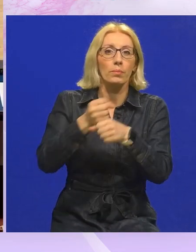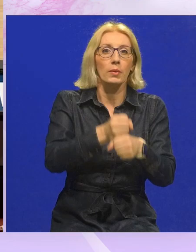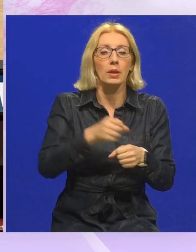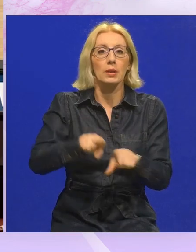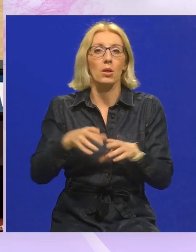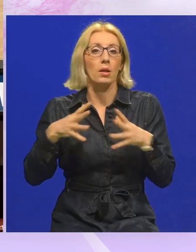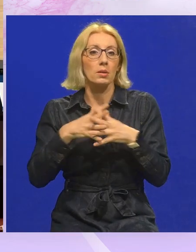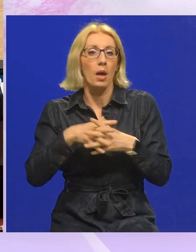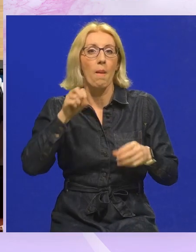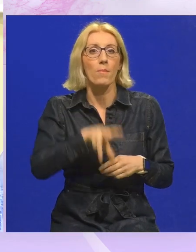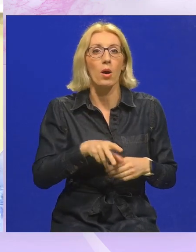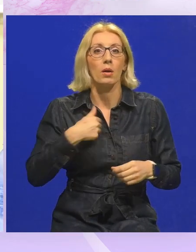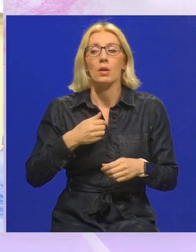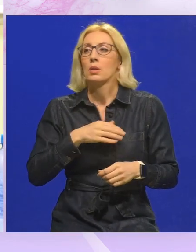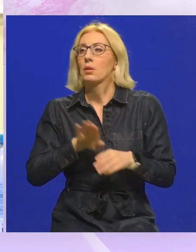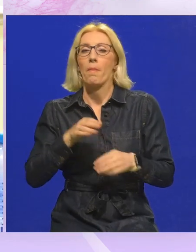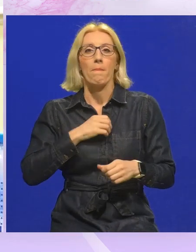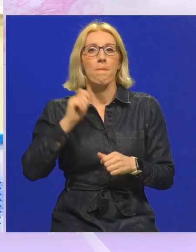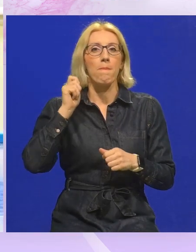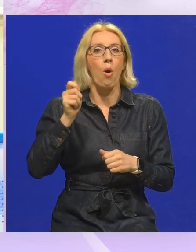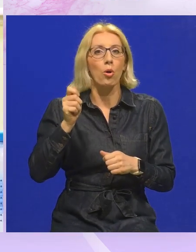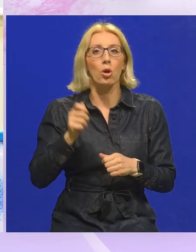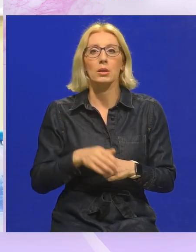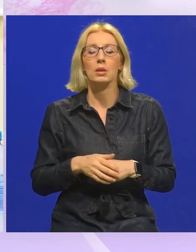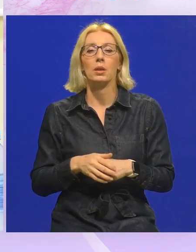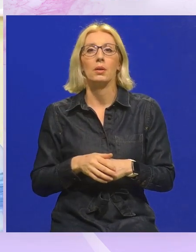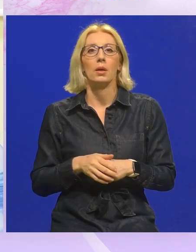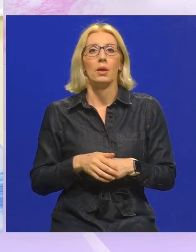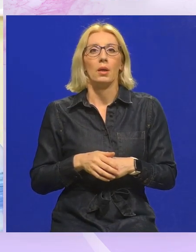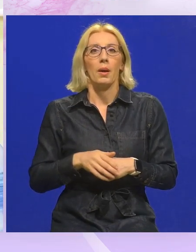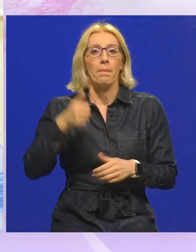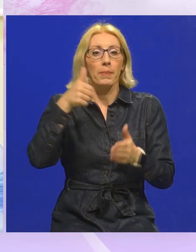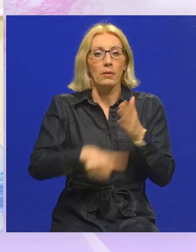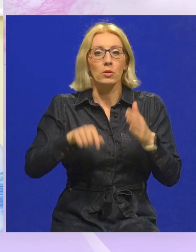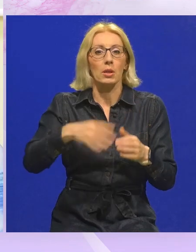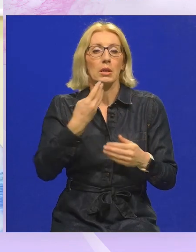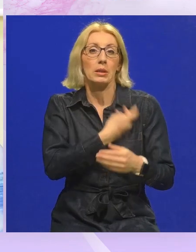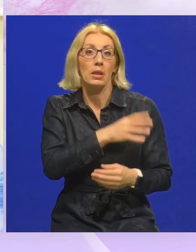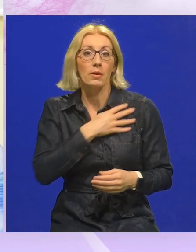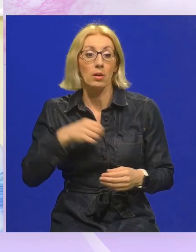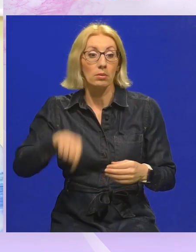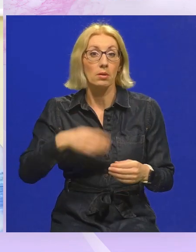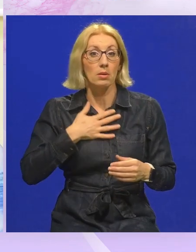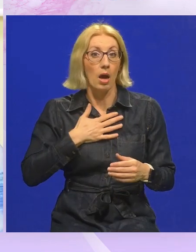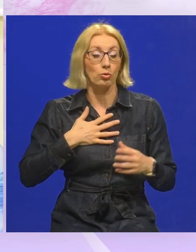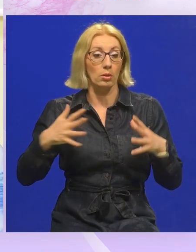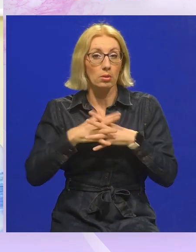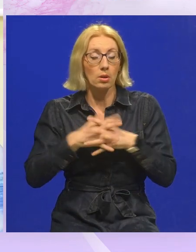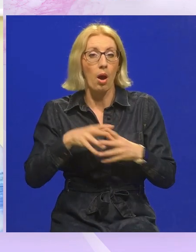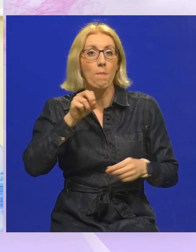Pula. Izrazito smo ponosni što će se po prvi puta u Hrvatskoj, tu upravo u našem gradu u